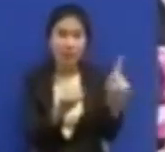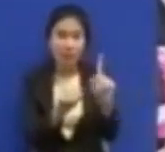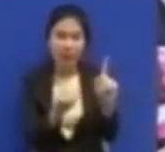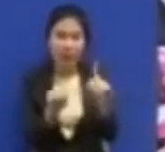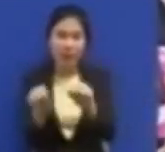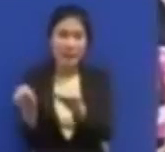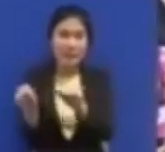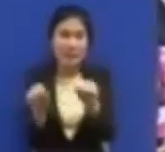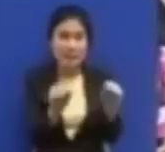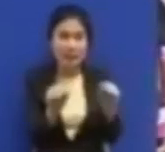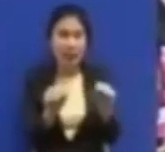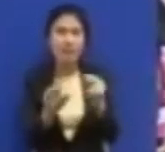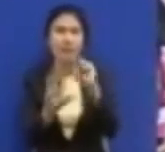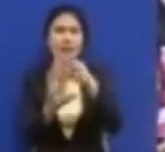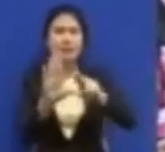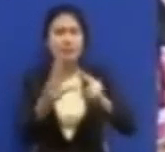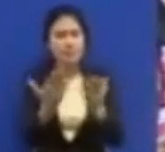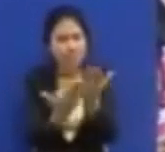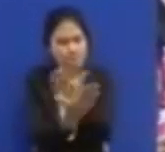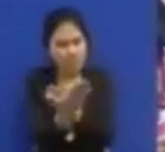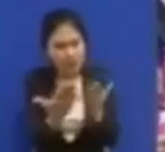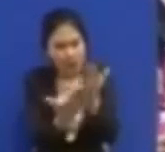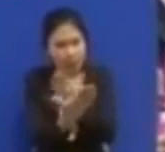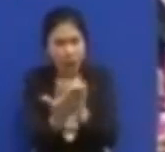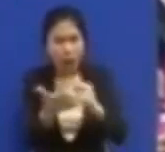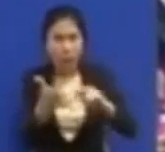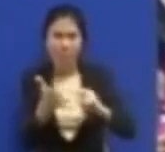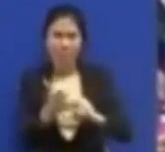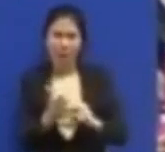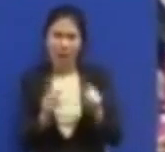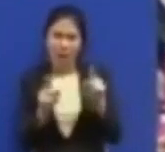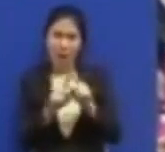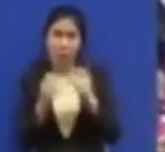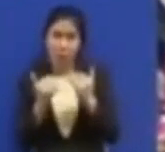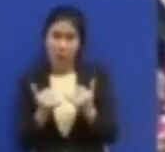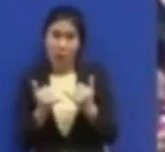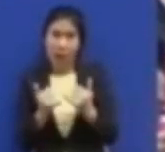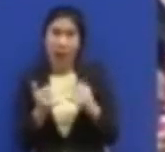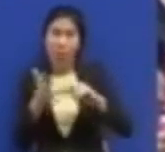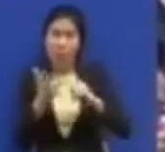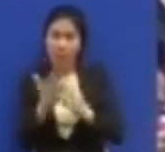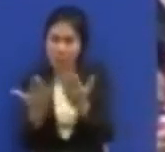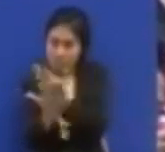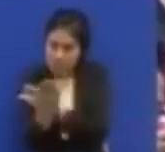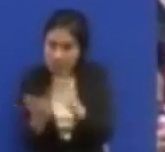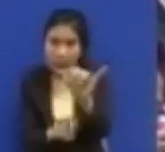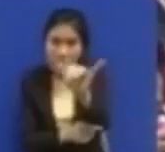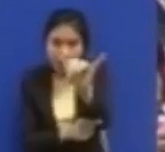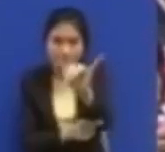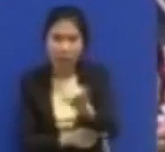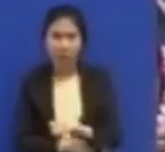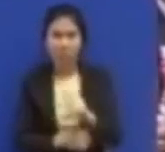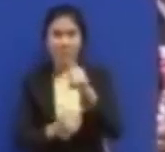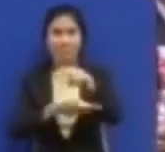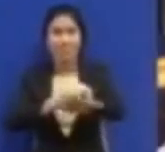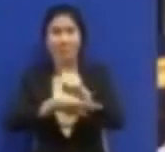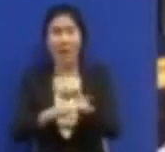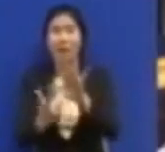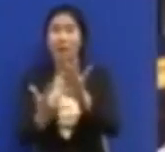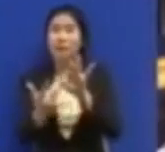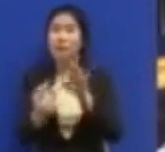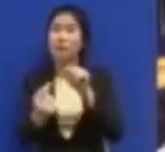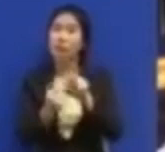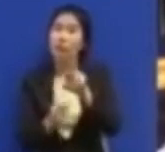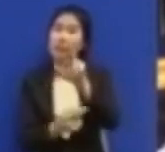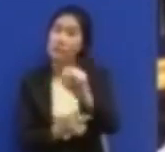หรือพิจารณาเรายังไม่ได้ปรึกษานะครับเรื่องการเลือกประธานเนี่ยสภาผู้แทนราษฎร